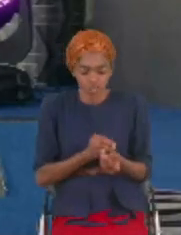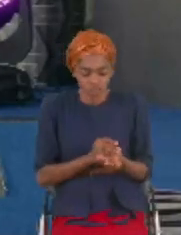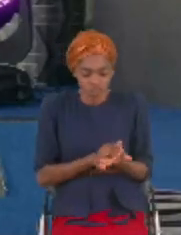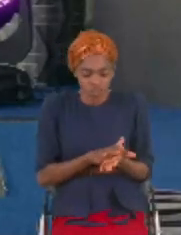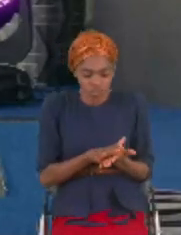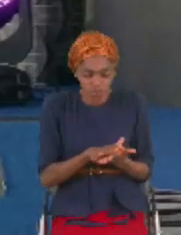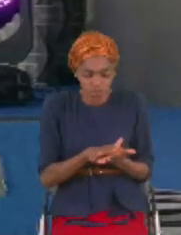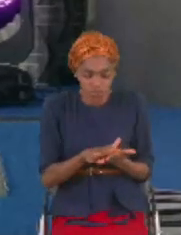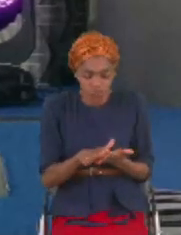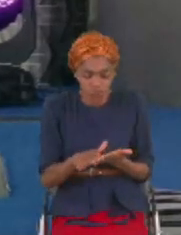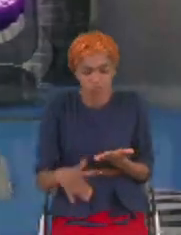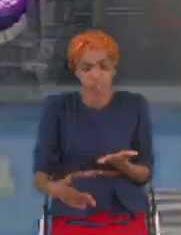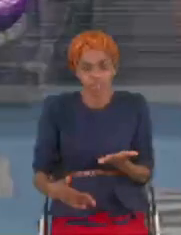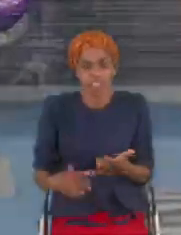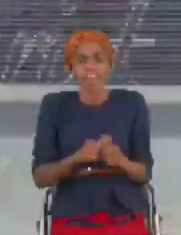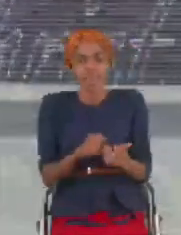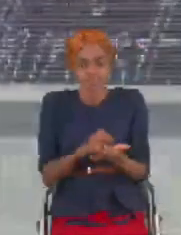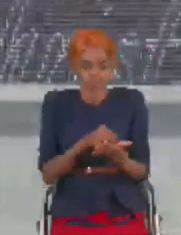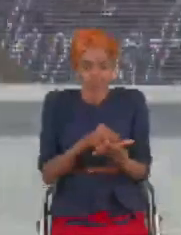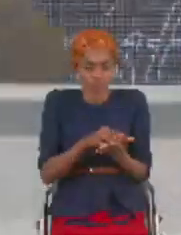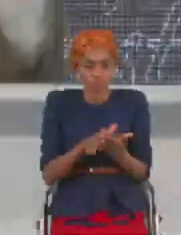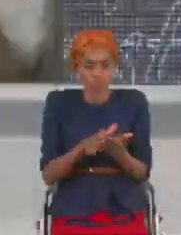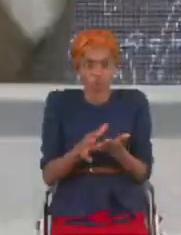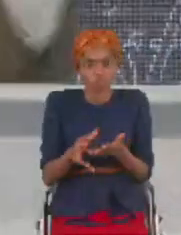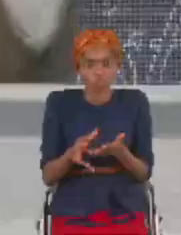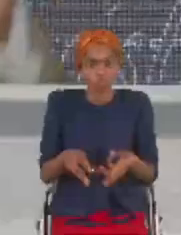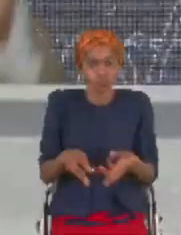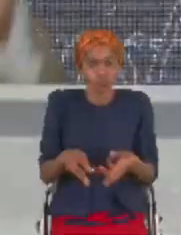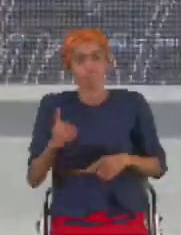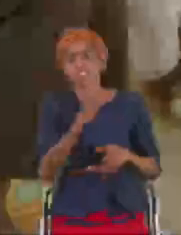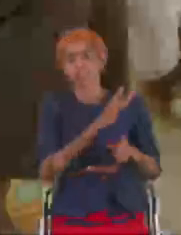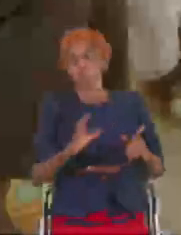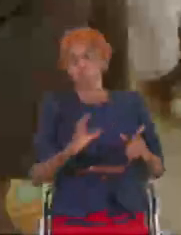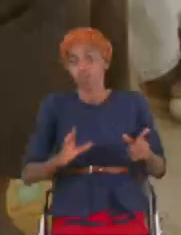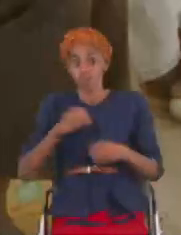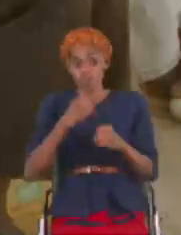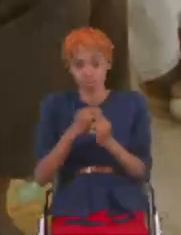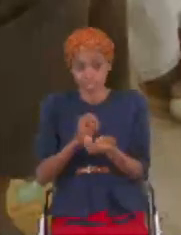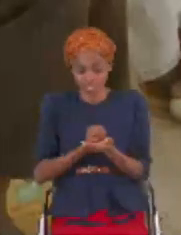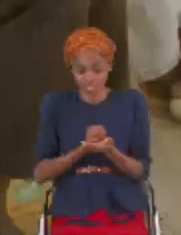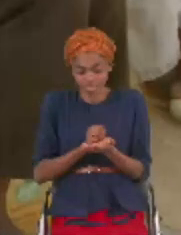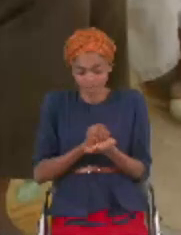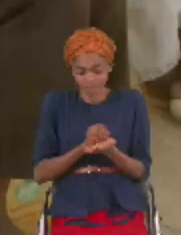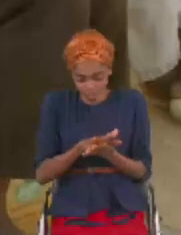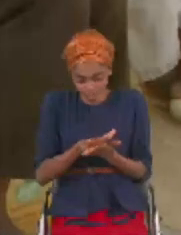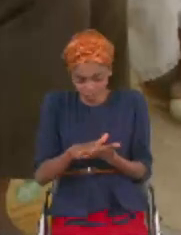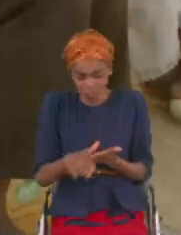seront aplanis pourquoi torture dans ta vie il va changer cela